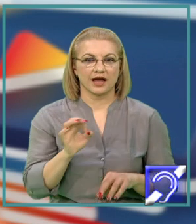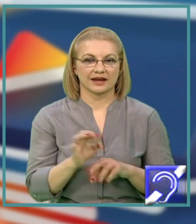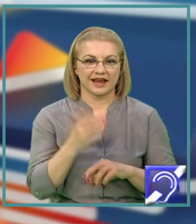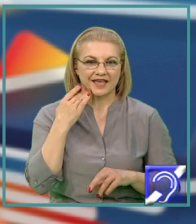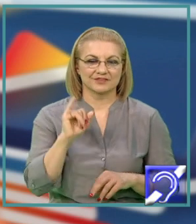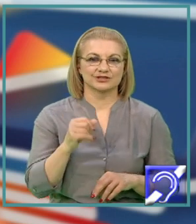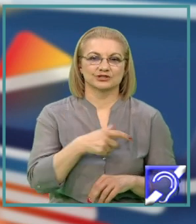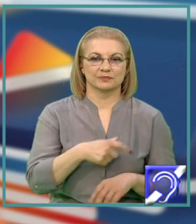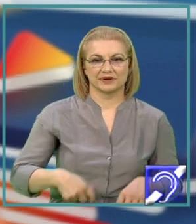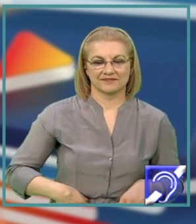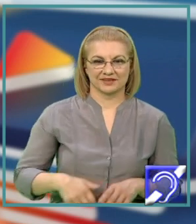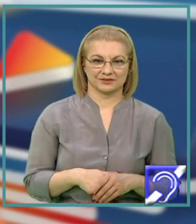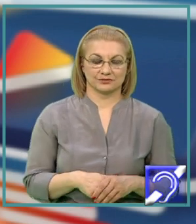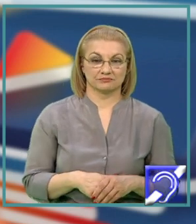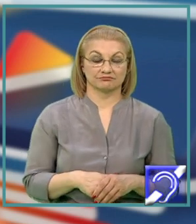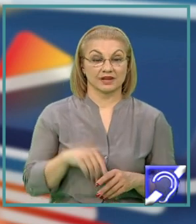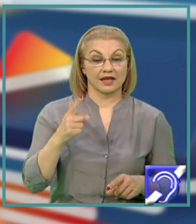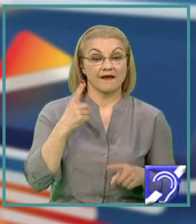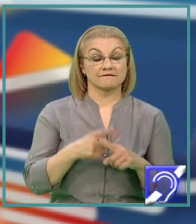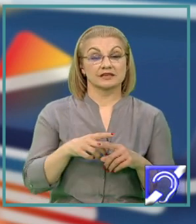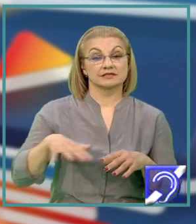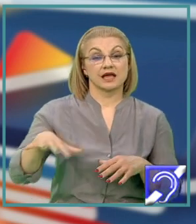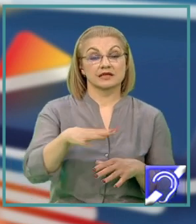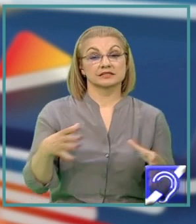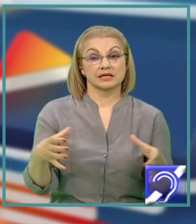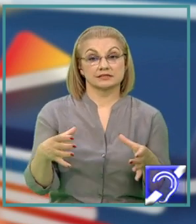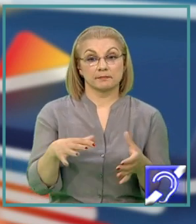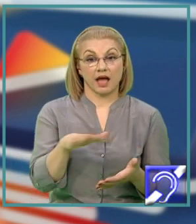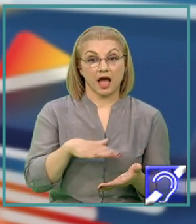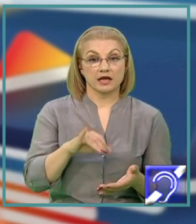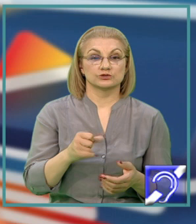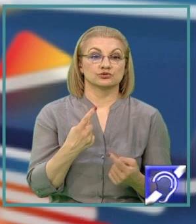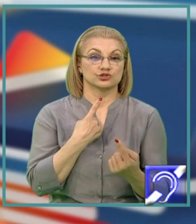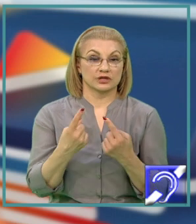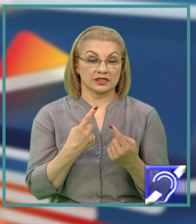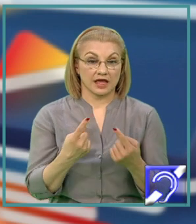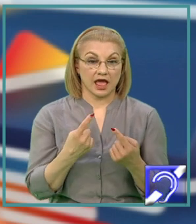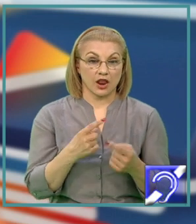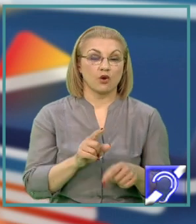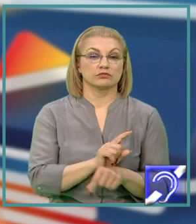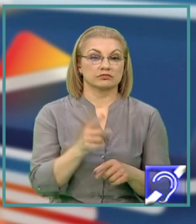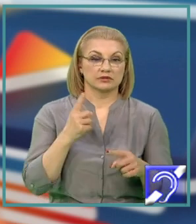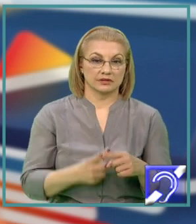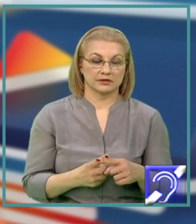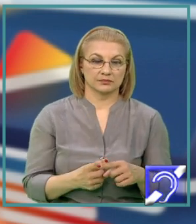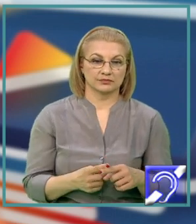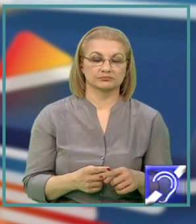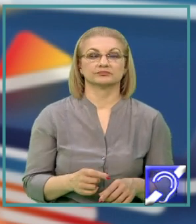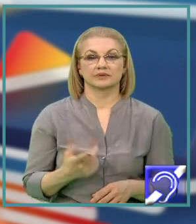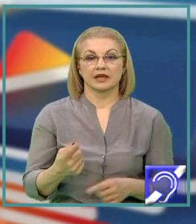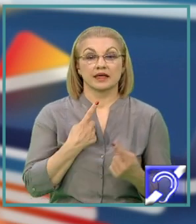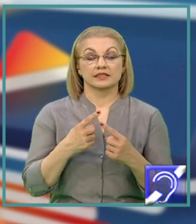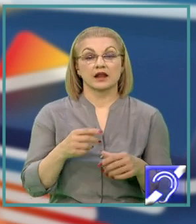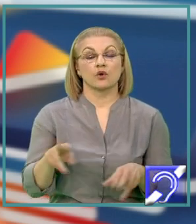și timpul, creând senzația de lume în desfășurare, iar dialogul ca mod de expunere, utilizat în fragmentul citat,